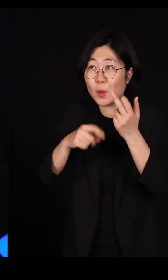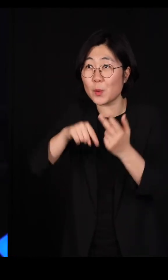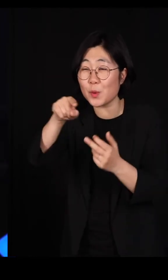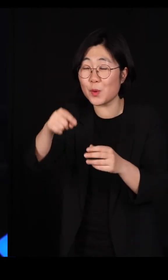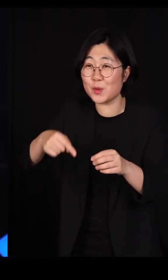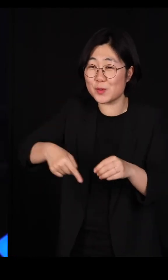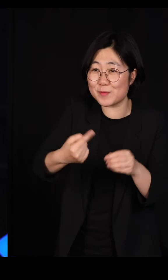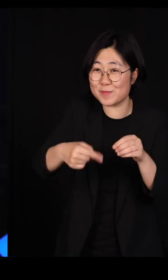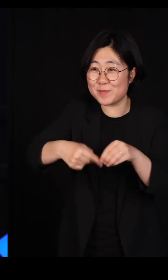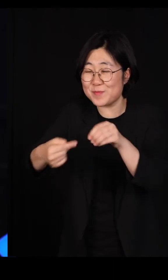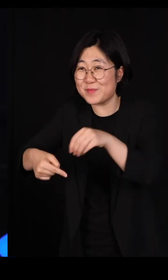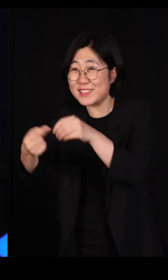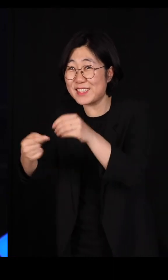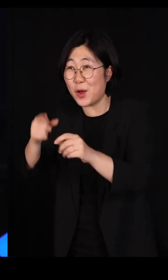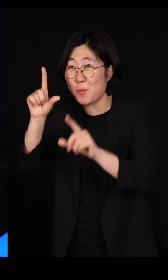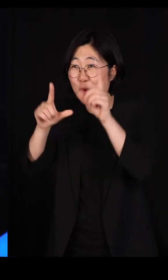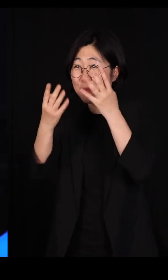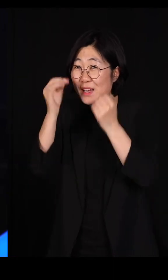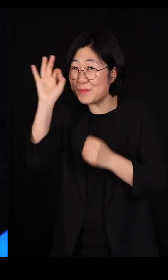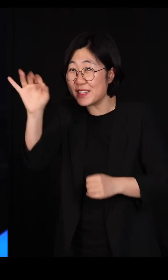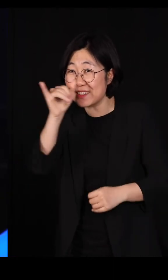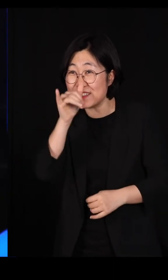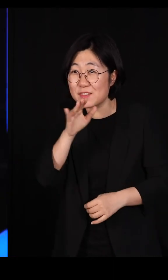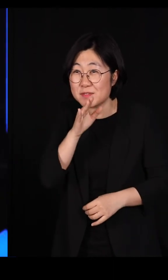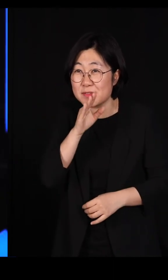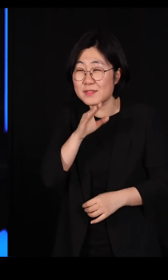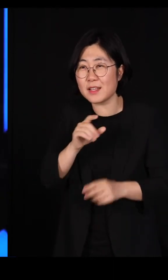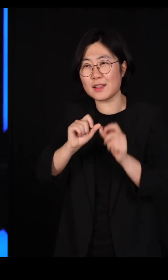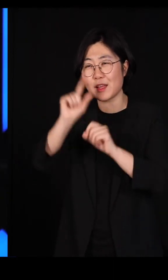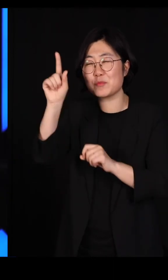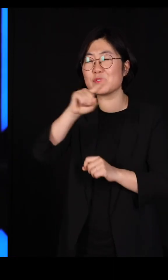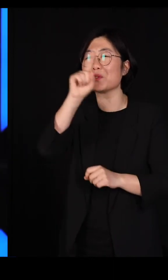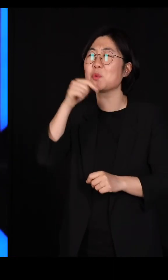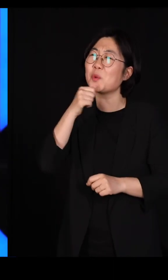뜯고 하는 분들 많이 보죠. 대부분 다 중년 여성들이 많아요.